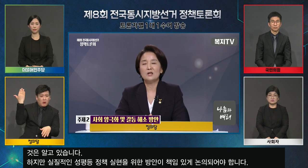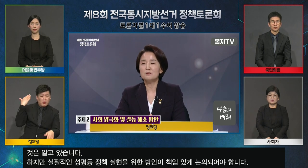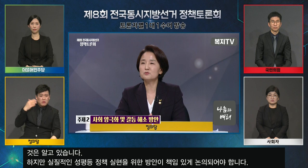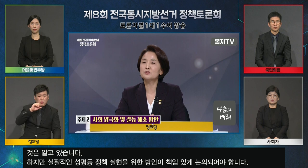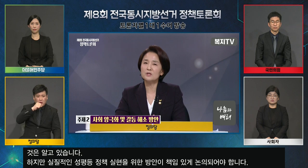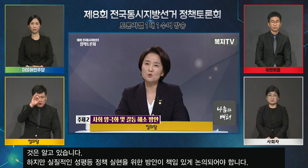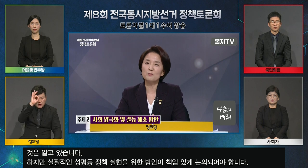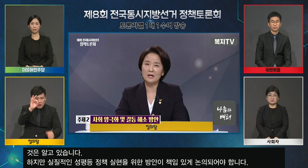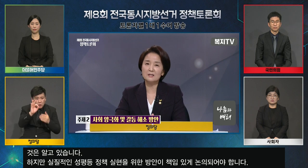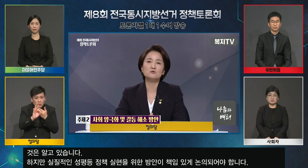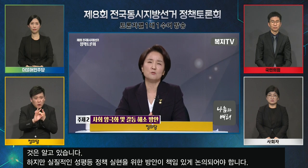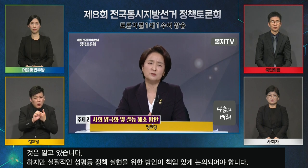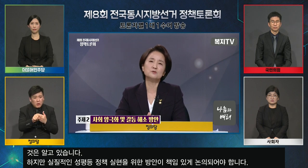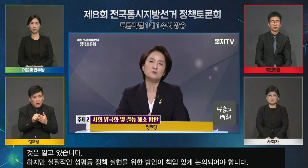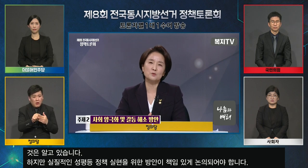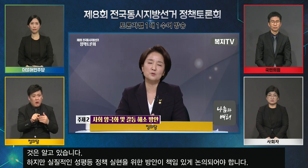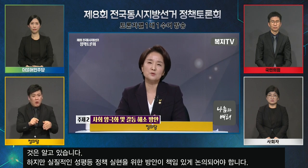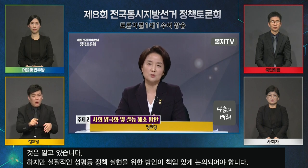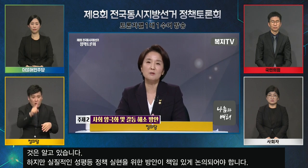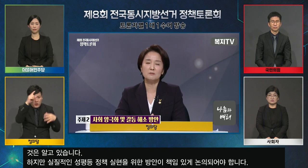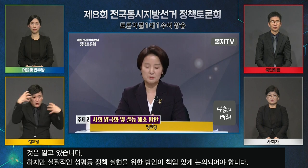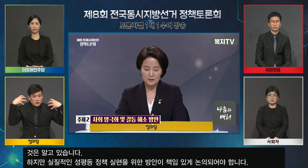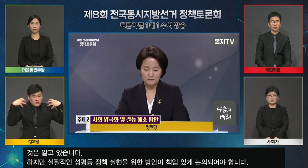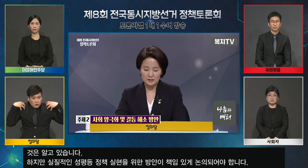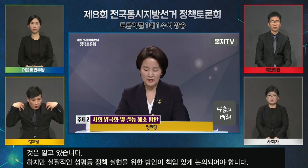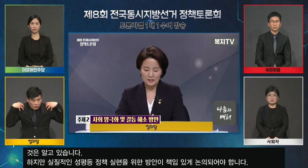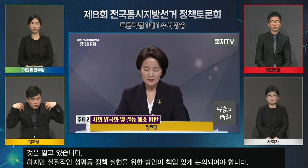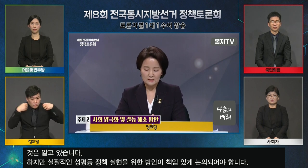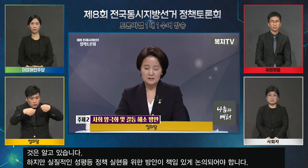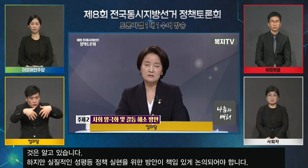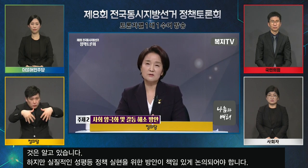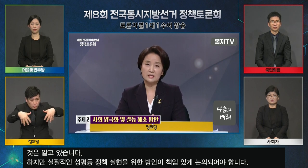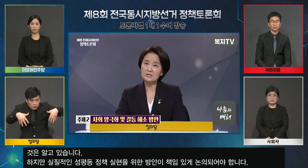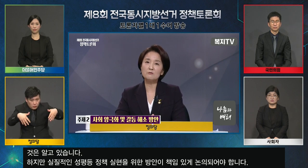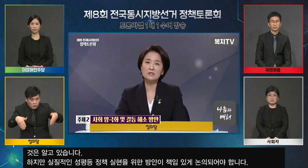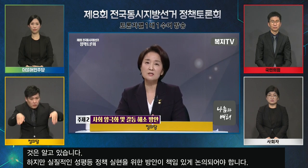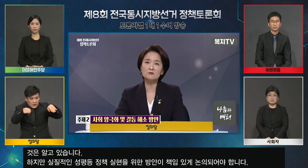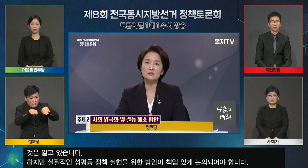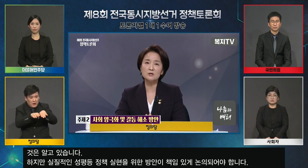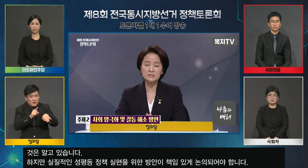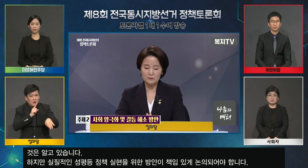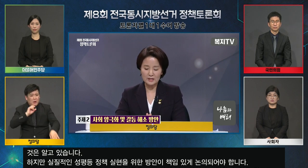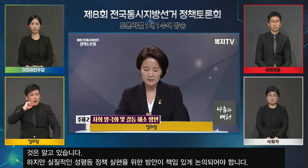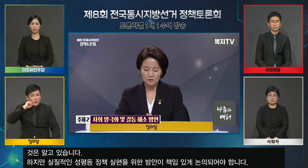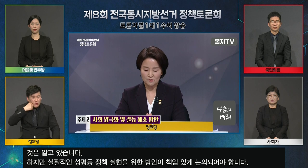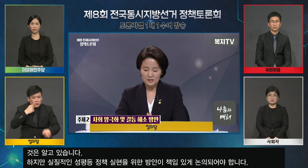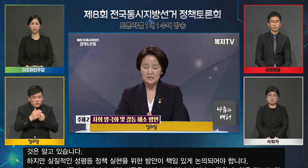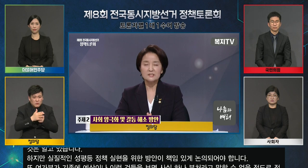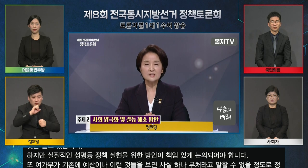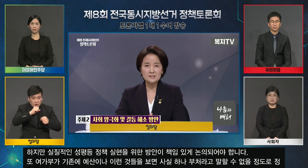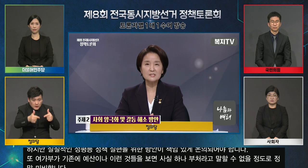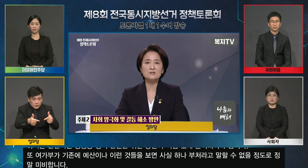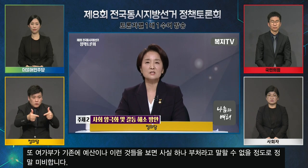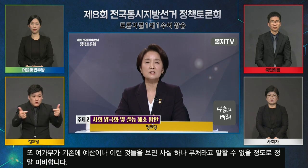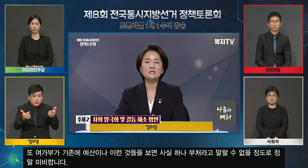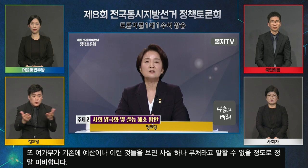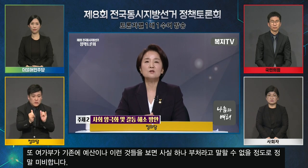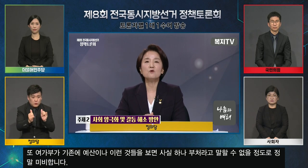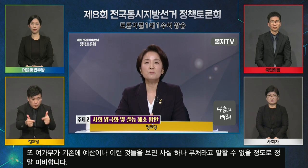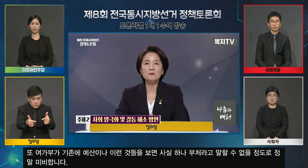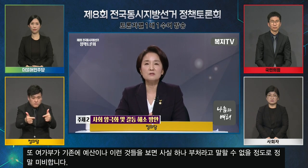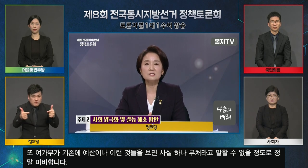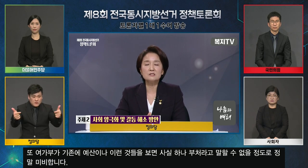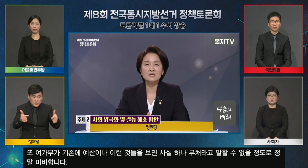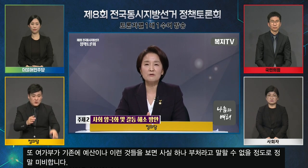하나 부처라고 말할 수 없을 정도로 정말 미비합니다. 그래서 예산과 인력을 현실화해서 실질적인